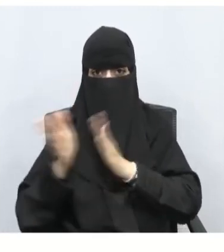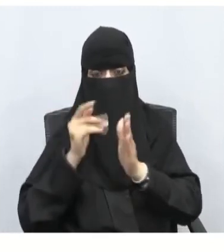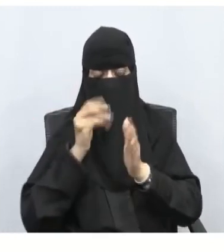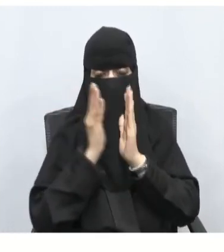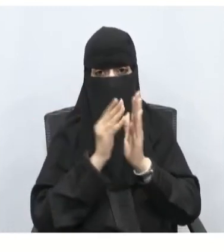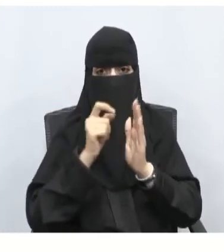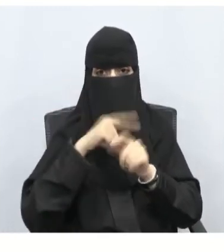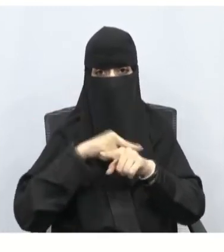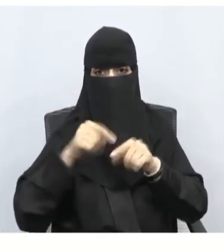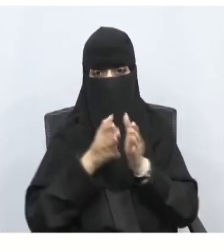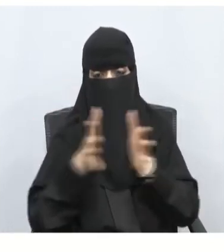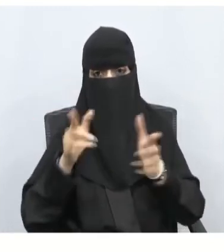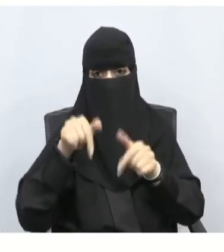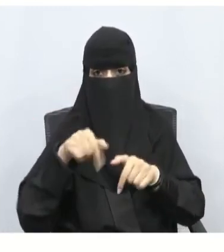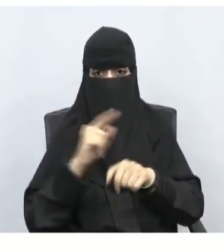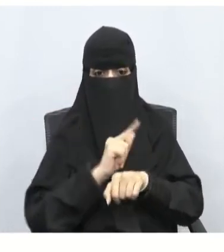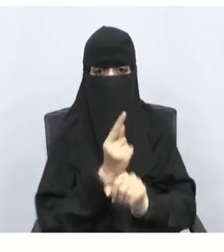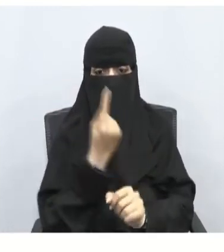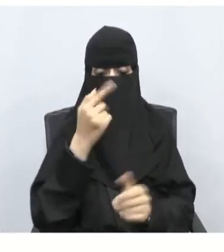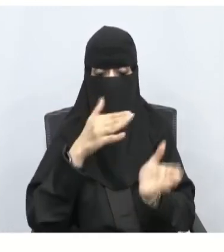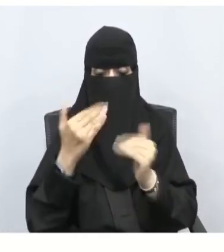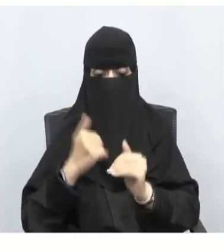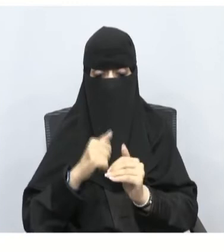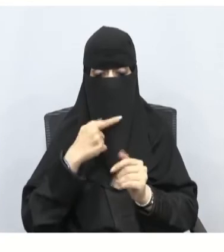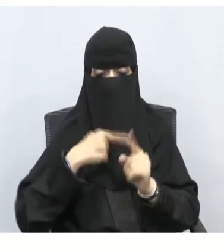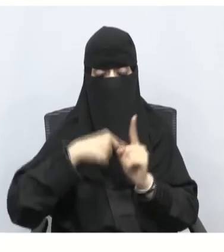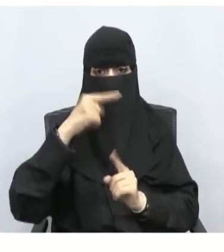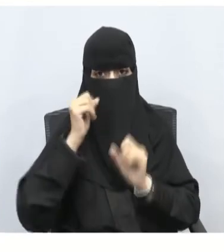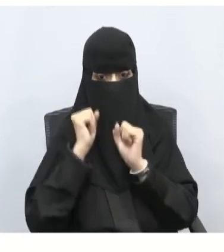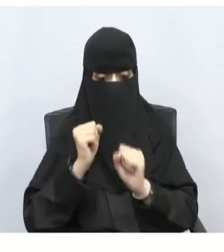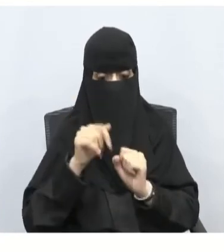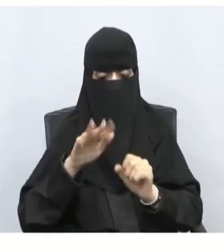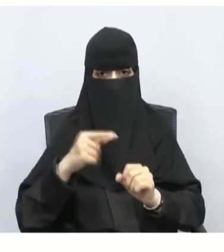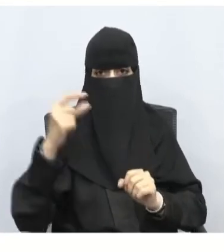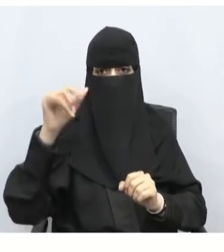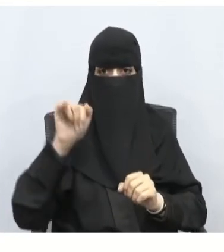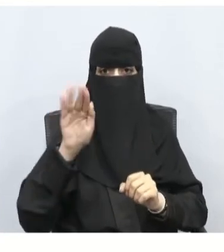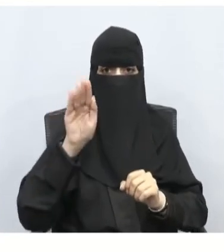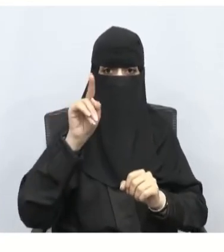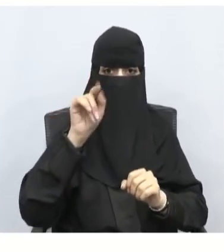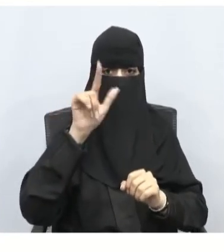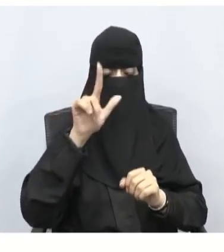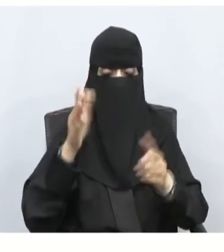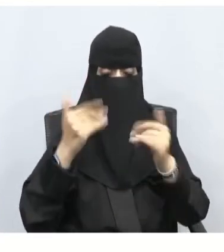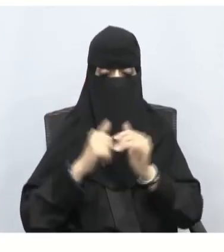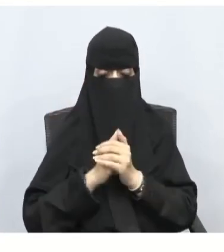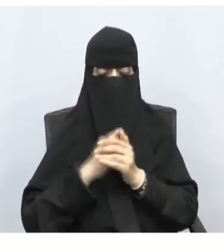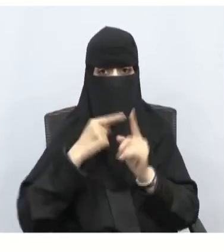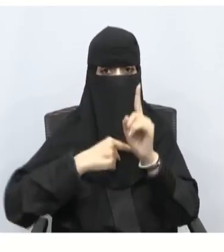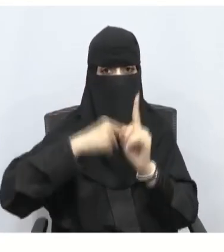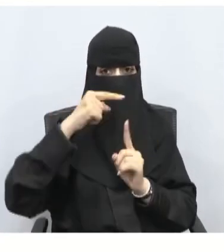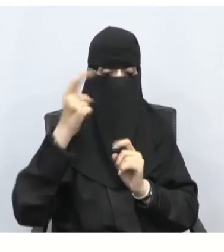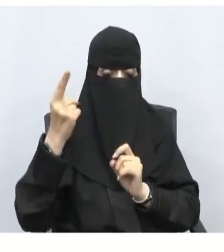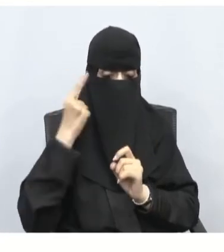وحدة المساحة في الثانية الواحدة. شدة الصوت تقاس بوحدة ديسبل، رمزه